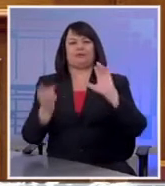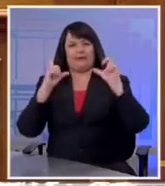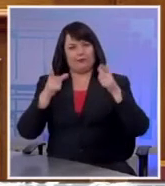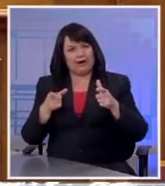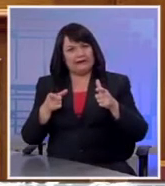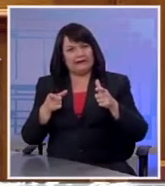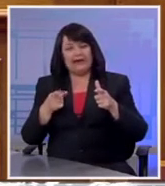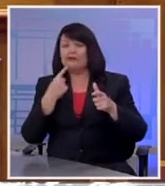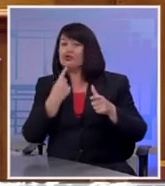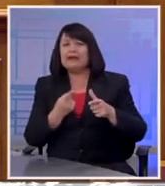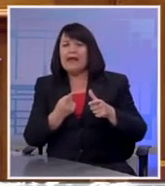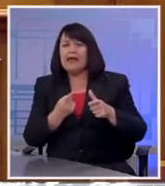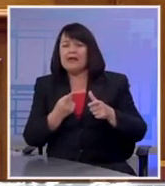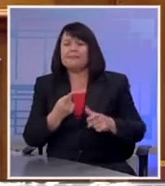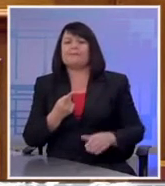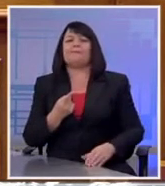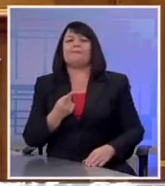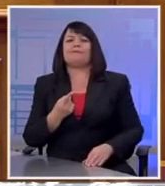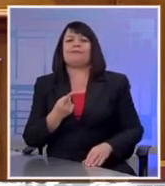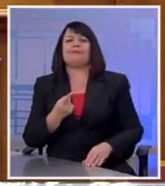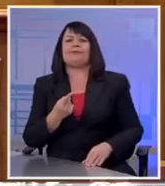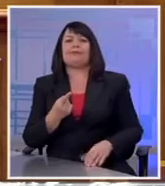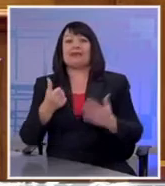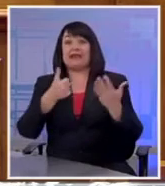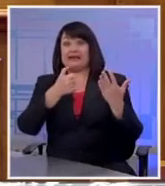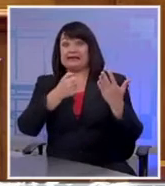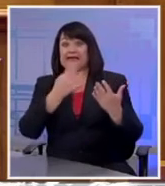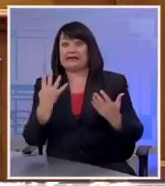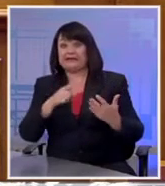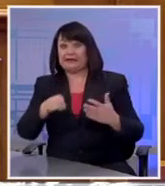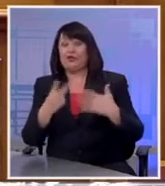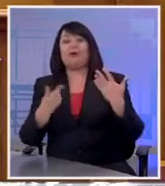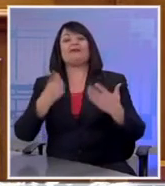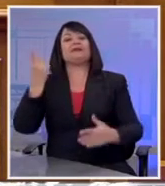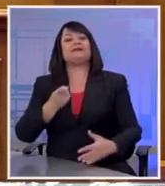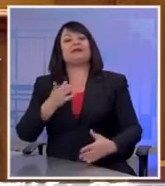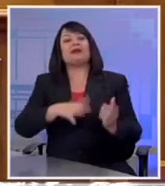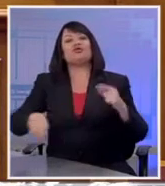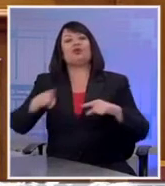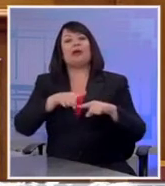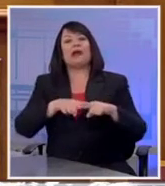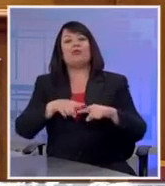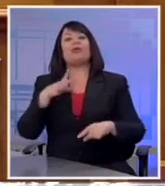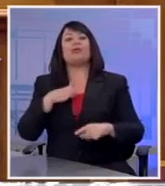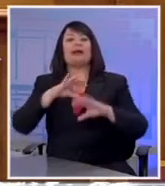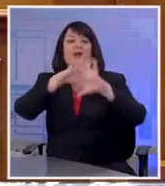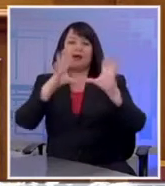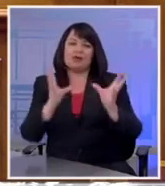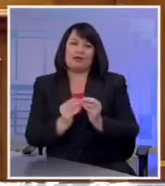η οποία δημοσκόπηση αυτή λέει ότι 64,7 του ελληνικού του εκλογικού σώματος θέλει